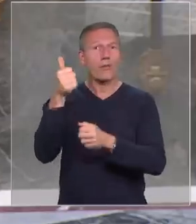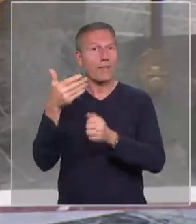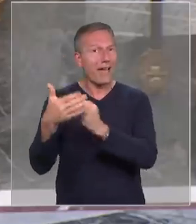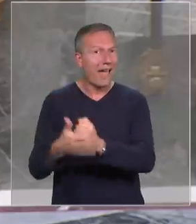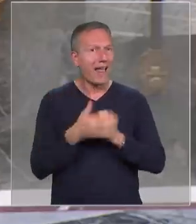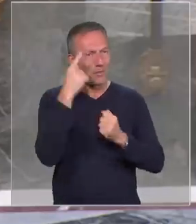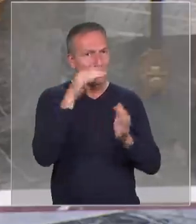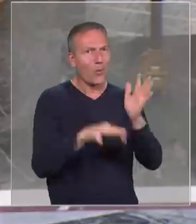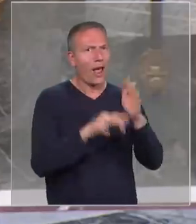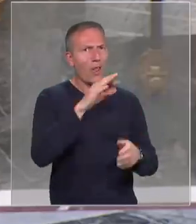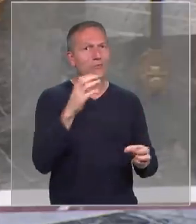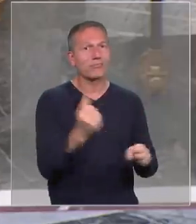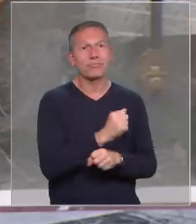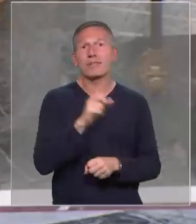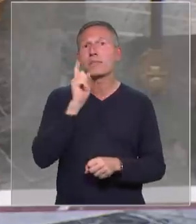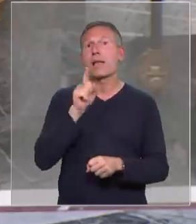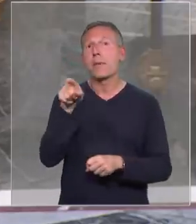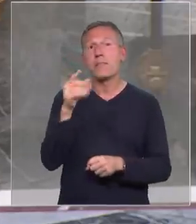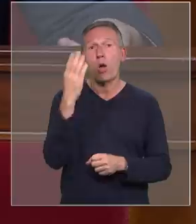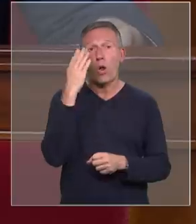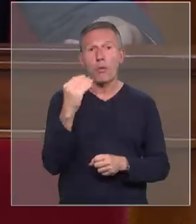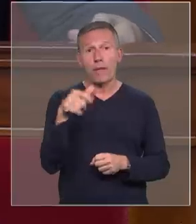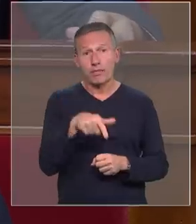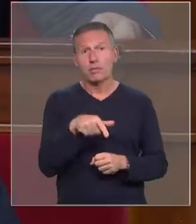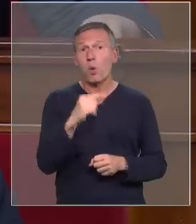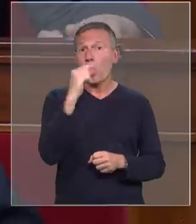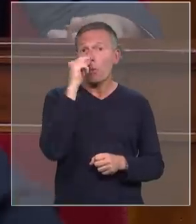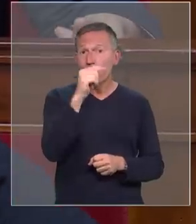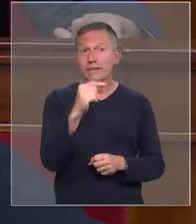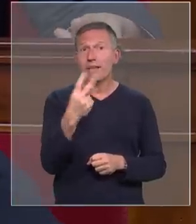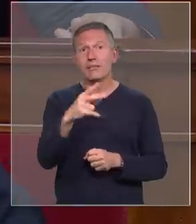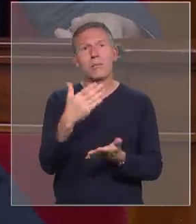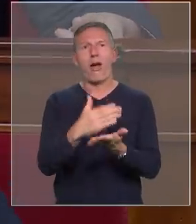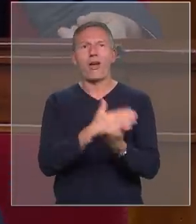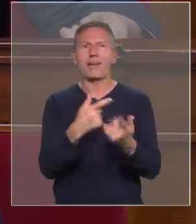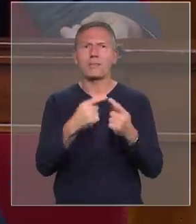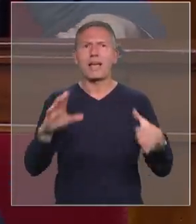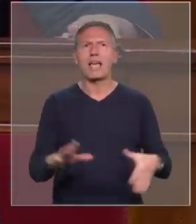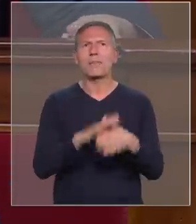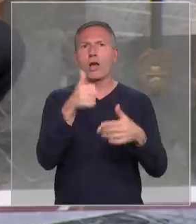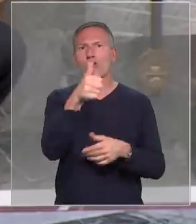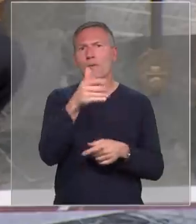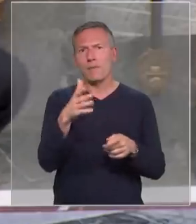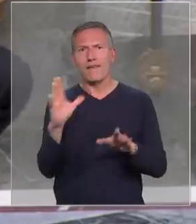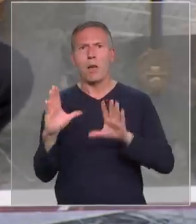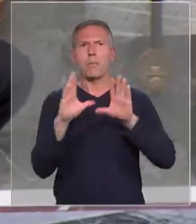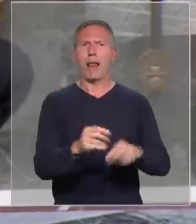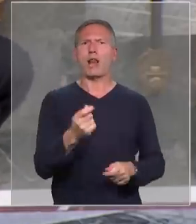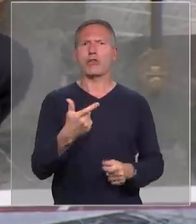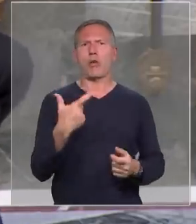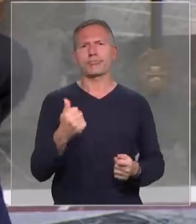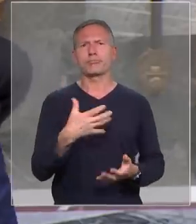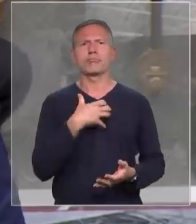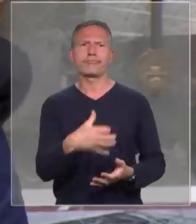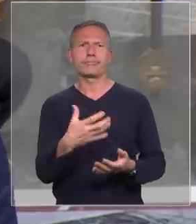faire élire. Madame Le Pen, puisque M. Poutine est votre banquier, c'est donc que pour lui, vous êtes un placement. Moi, je crois que c'était